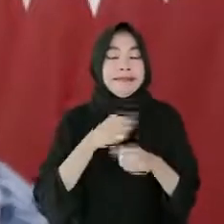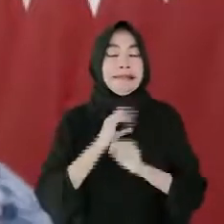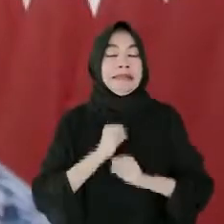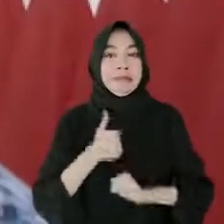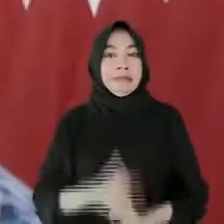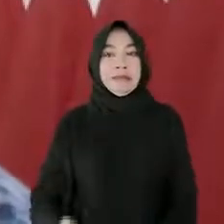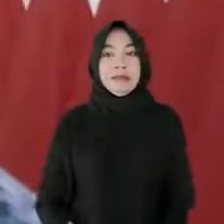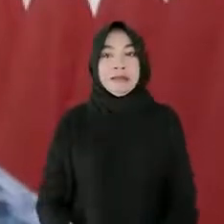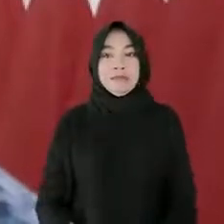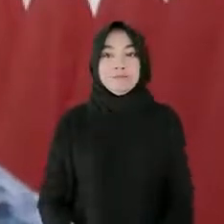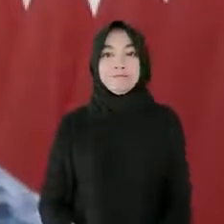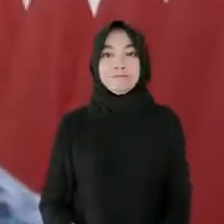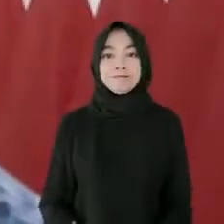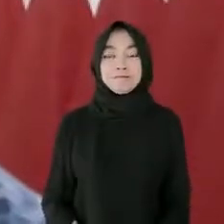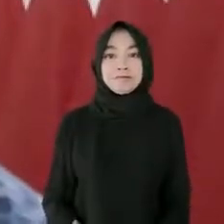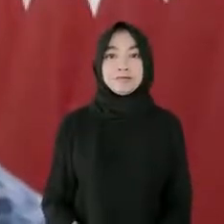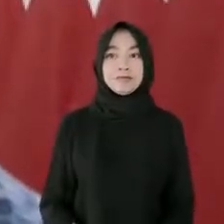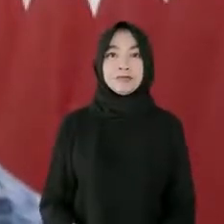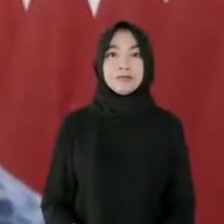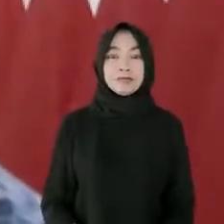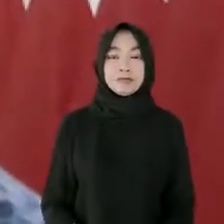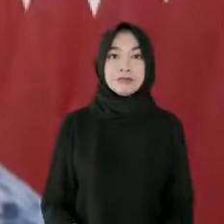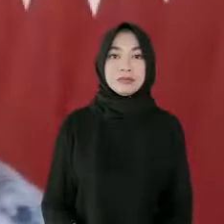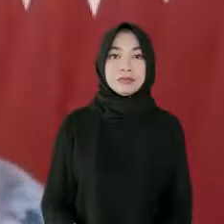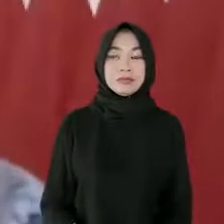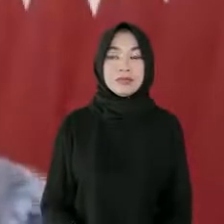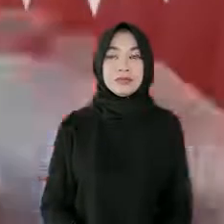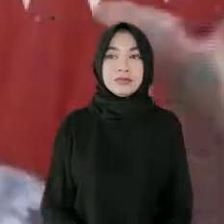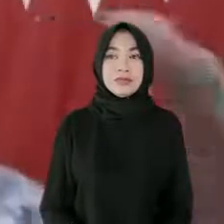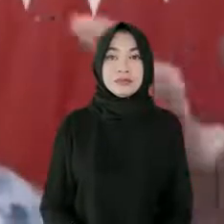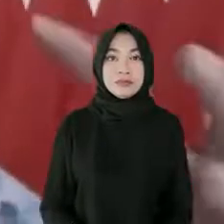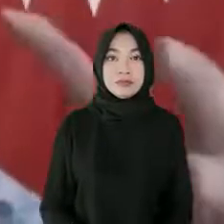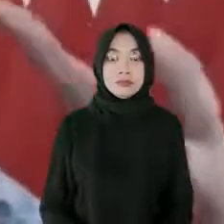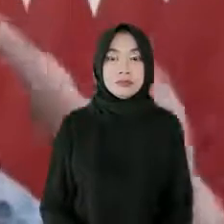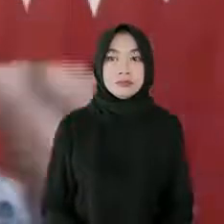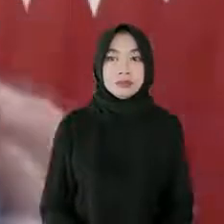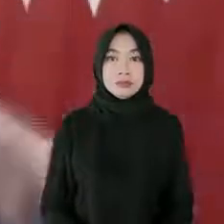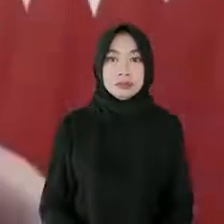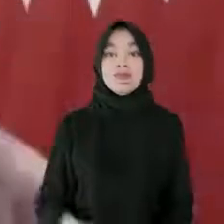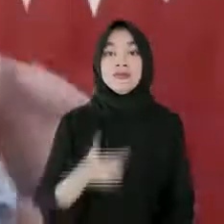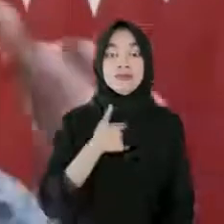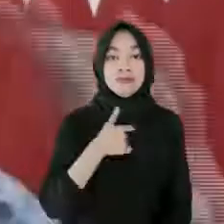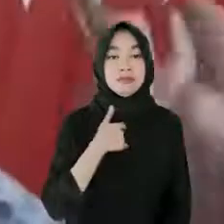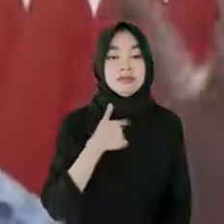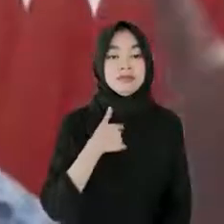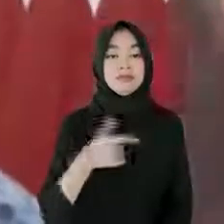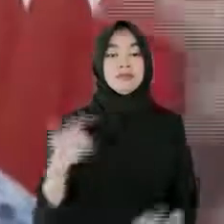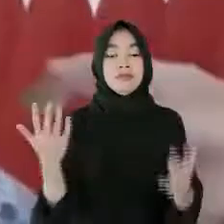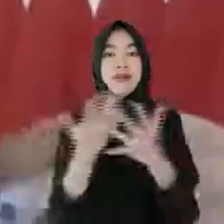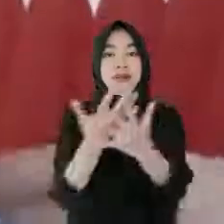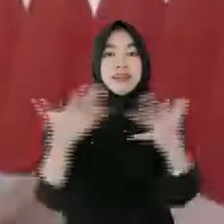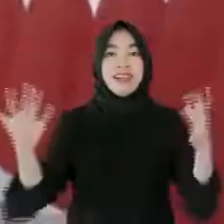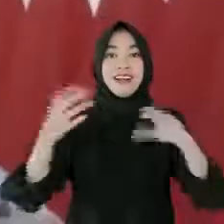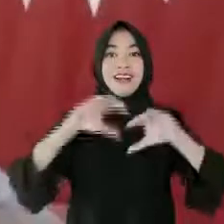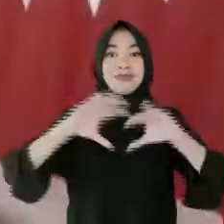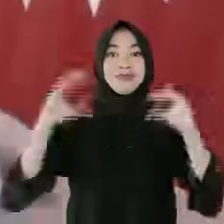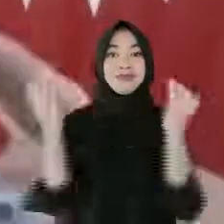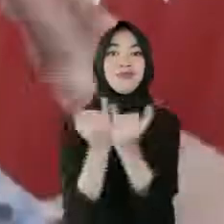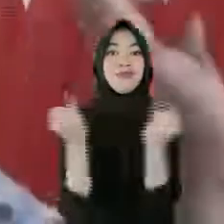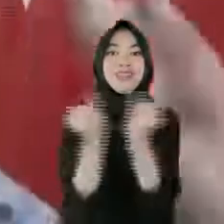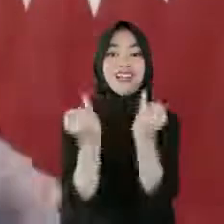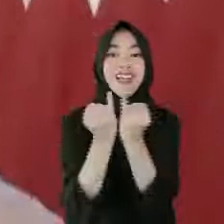2020 Papua ini lalu kemudian kami juga sudah mencoba mensosialisasikan dengan masyarakat sekitar venue